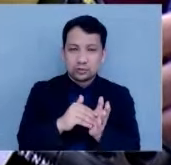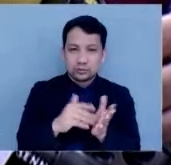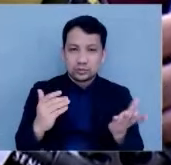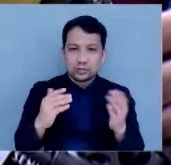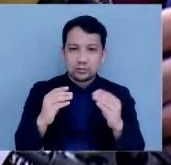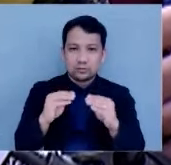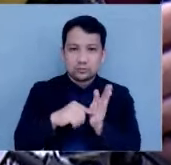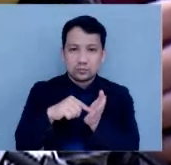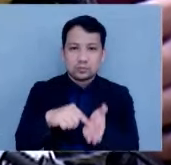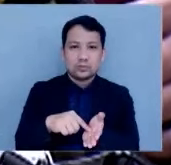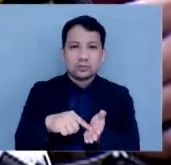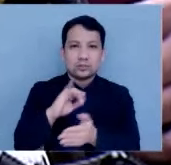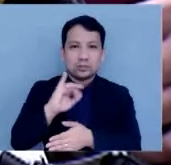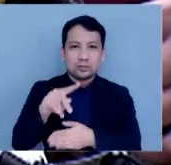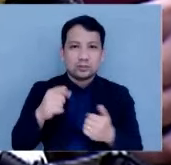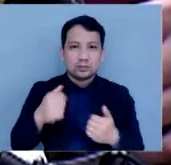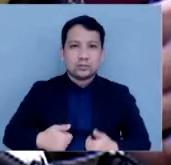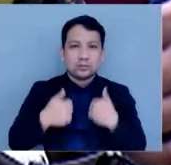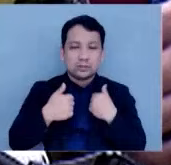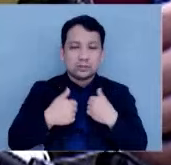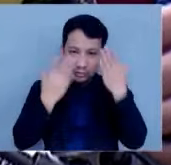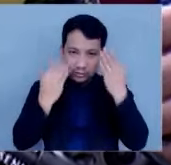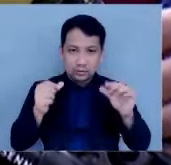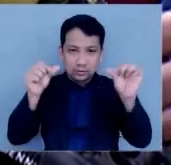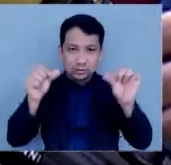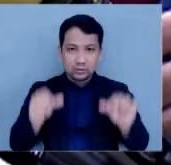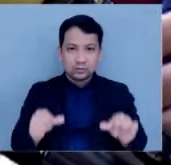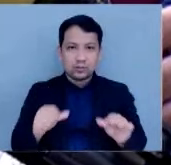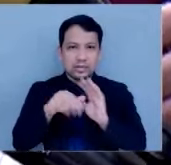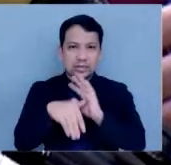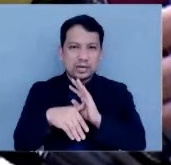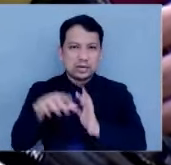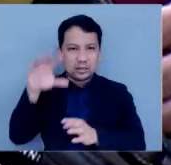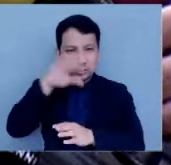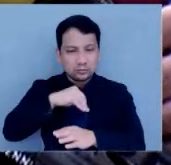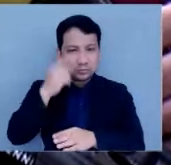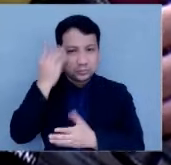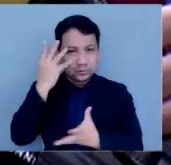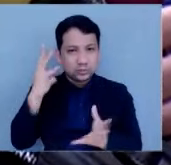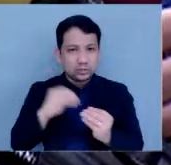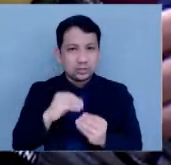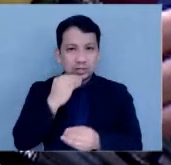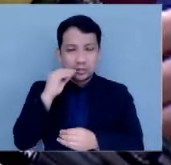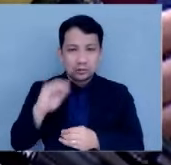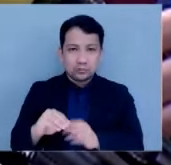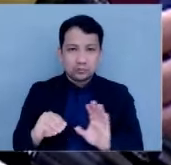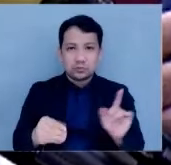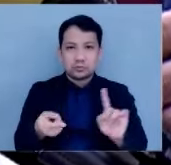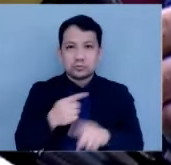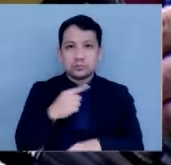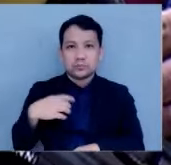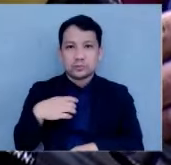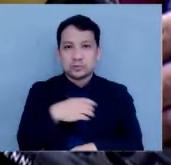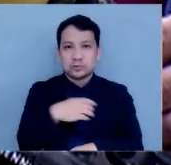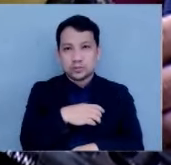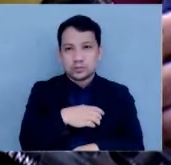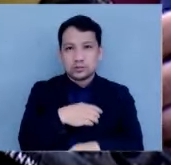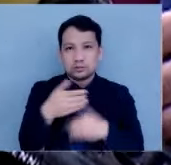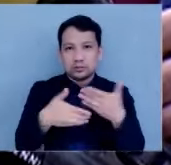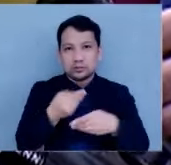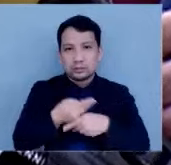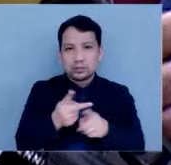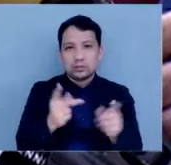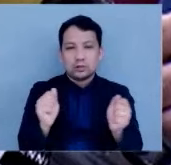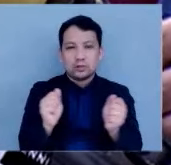pong website upang hindi na nagkakaroon pa ng order mula sa Kongreso upang i-produce yan o kaya naman